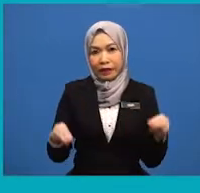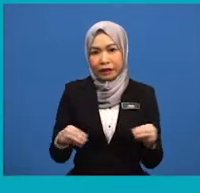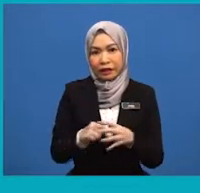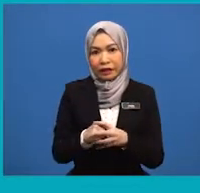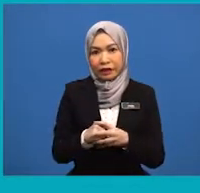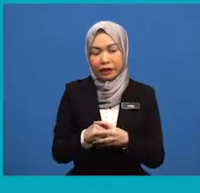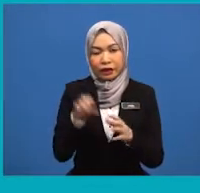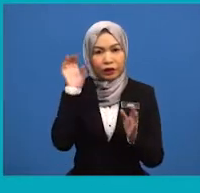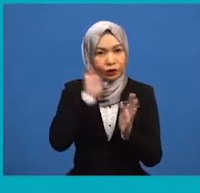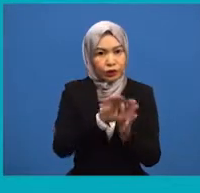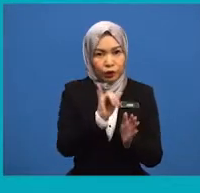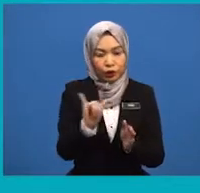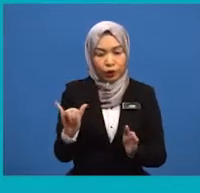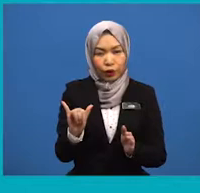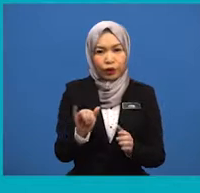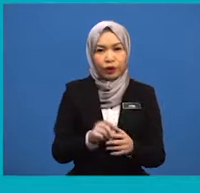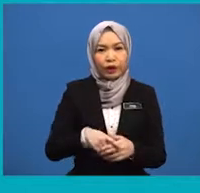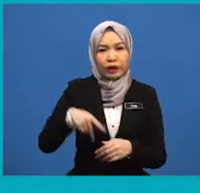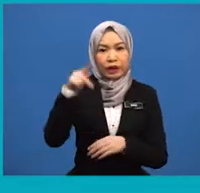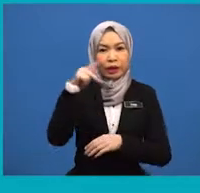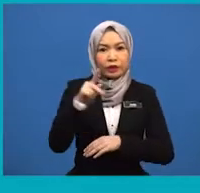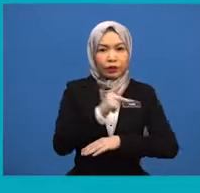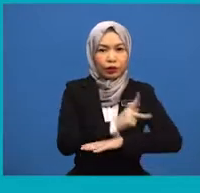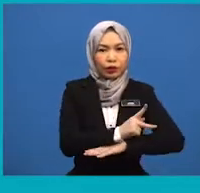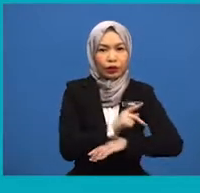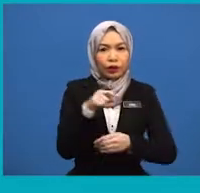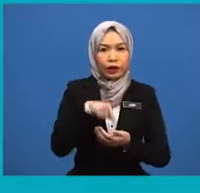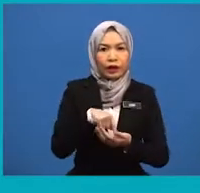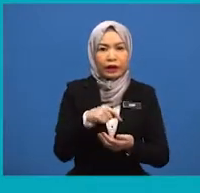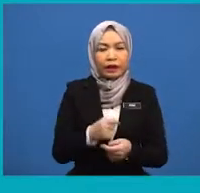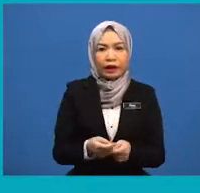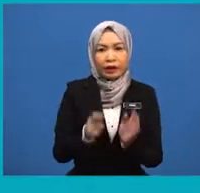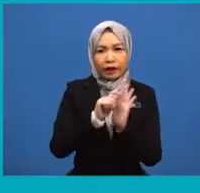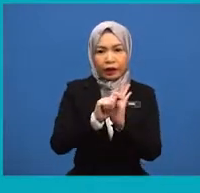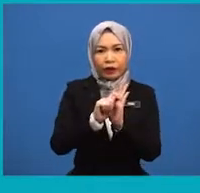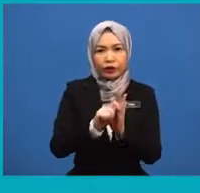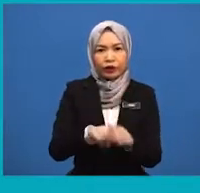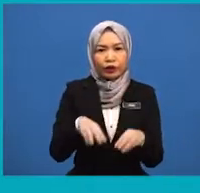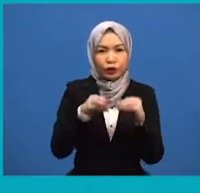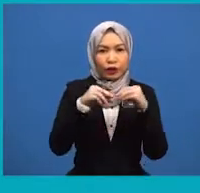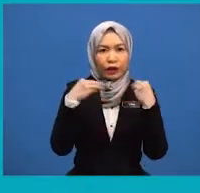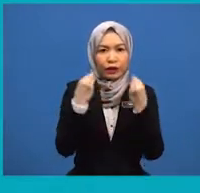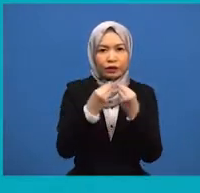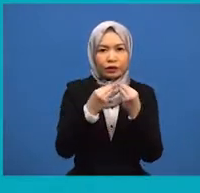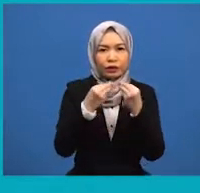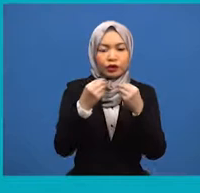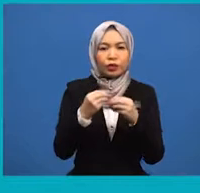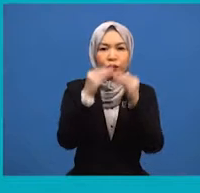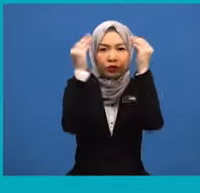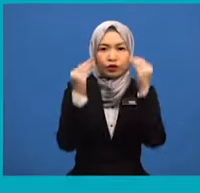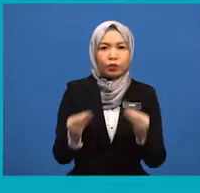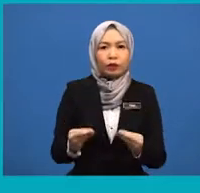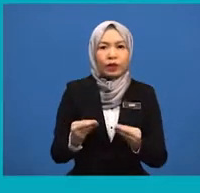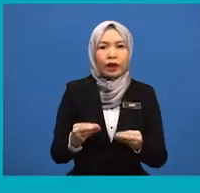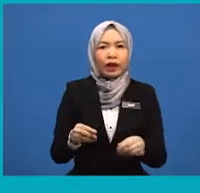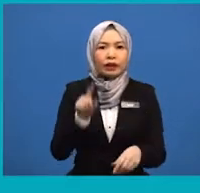Contohnya, sudokod berikut memaparkan jumlah semua nombor antara 1 hingga